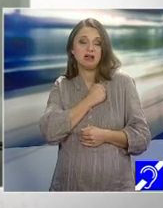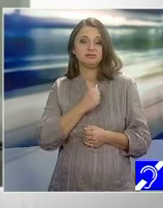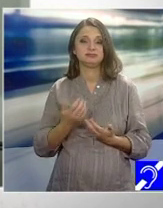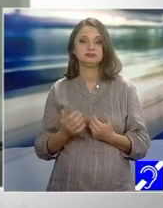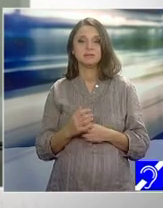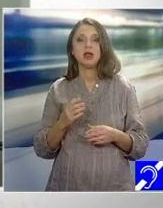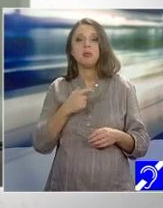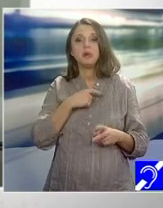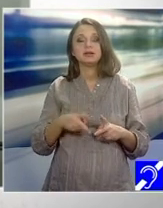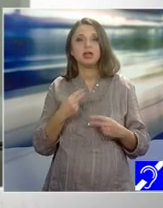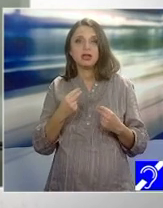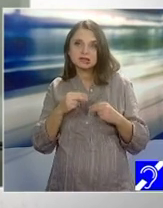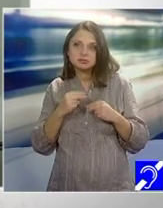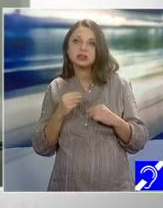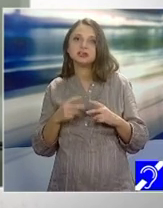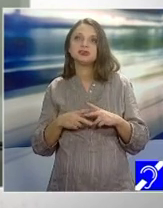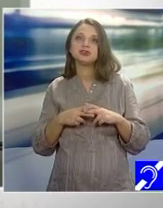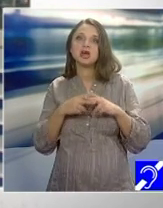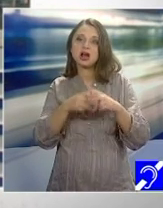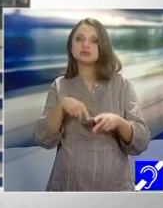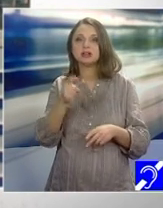în situații dificile de viață.